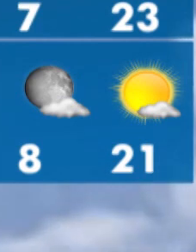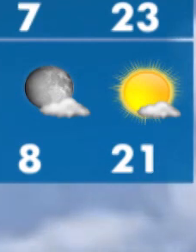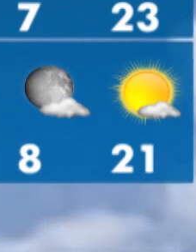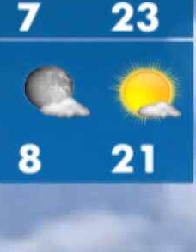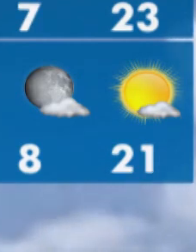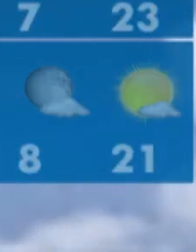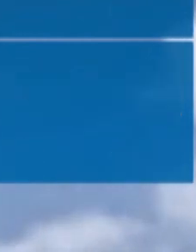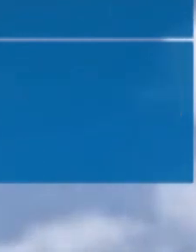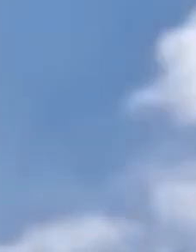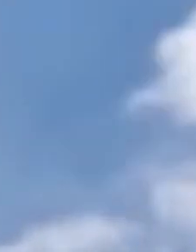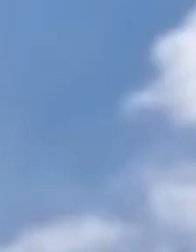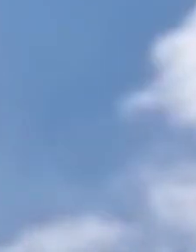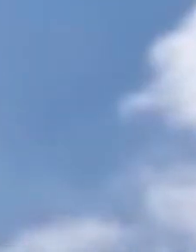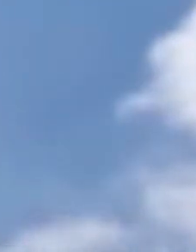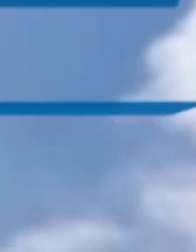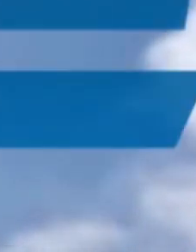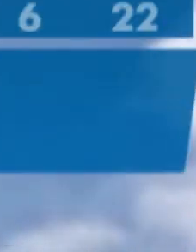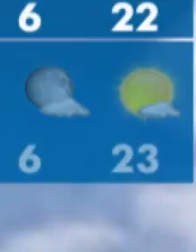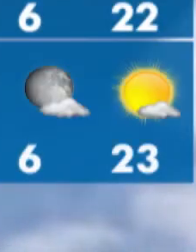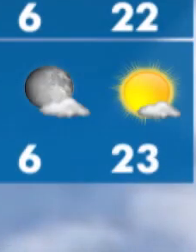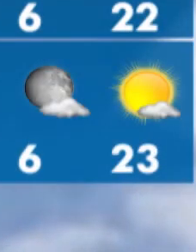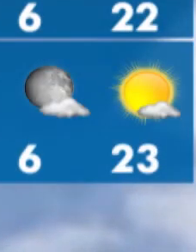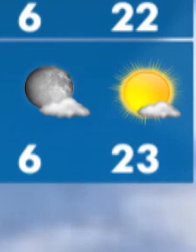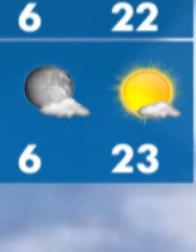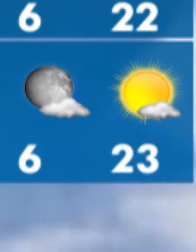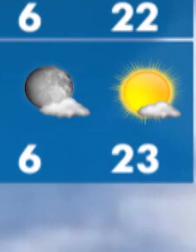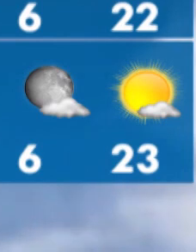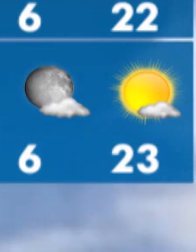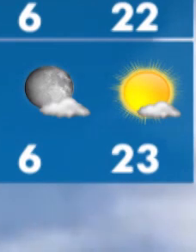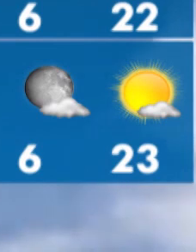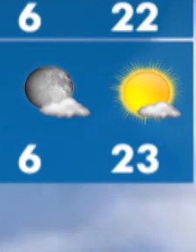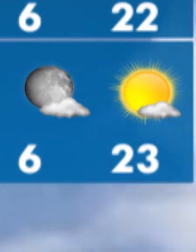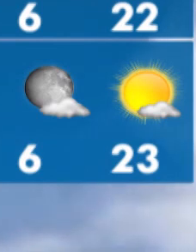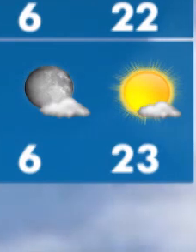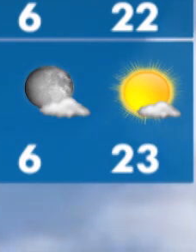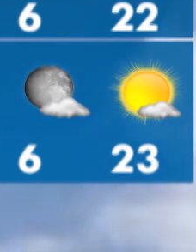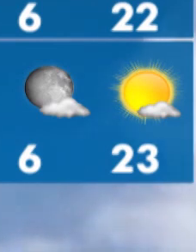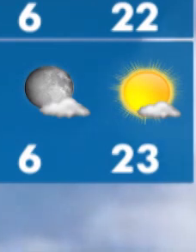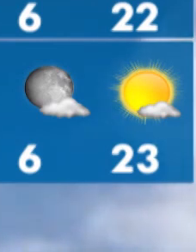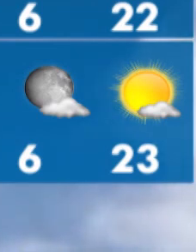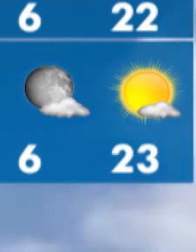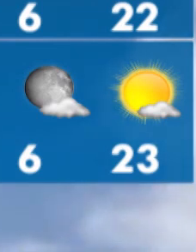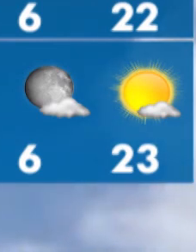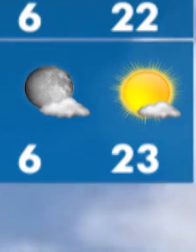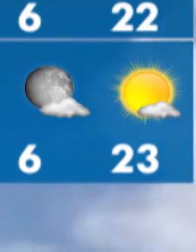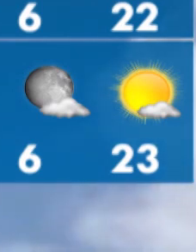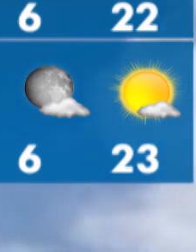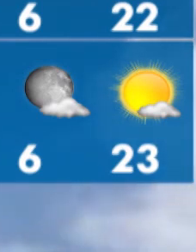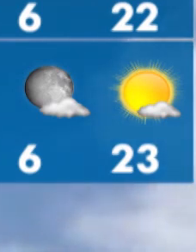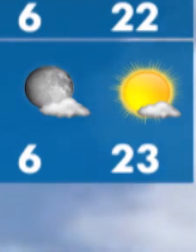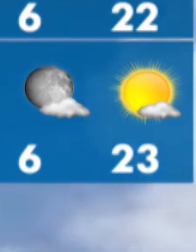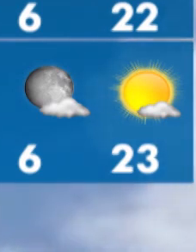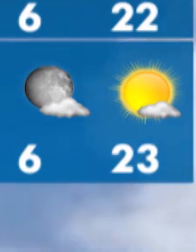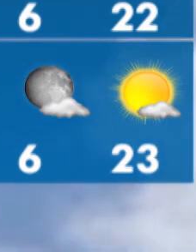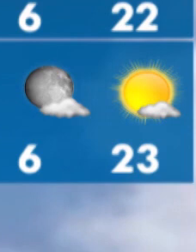градус хүйтэн өдөртөө 9 градус дулаан. Булган шөндө 5 градус хүйтэн өдөртөө 13 градус дулаан. Дархан шөндө 3 градус